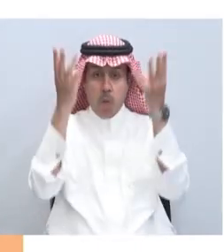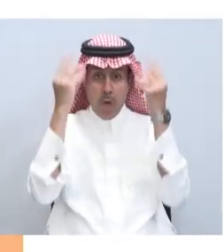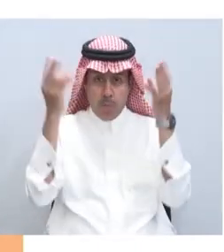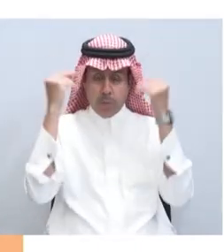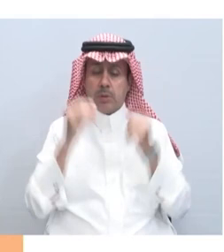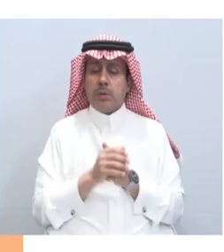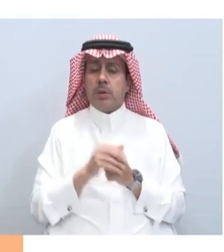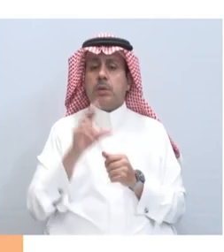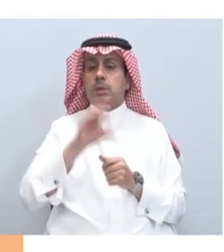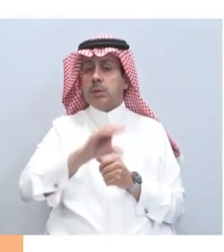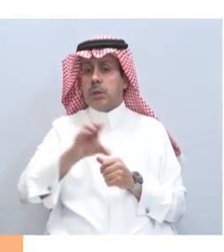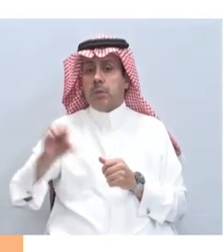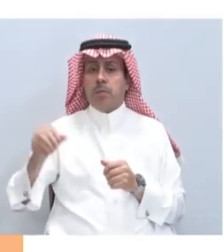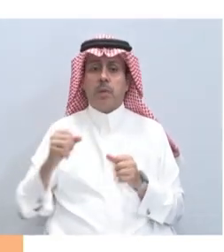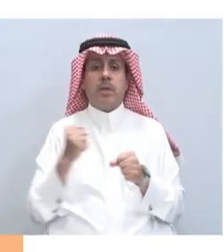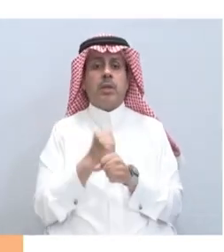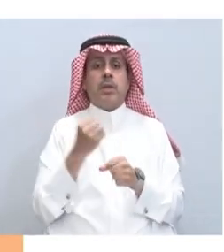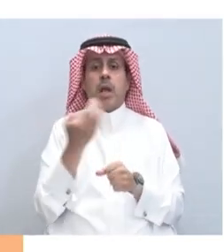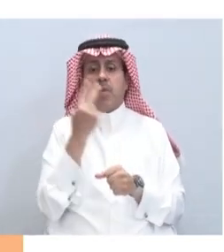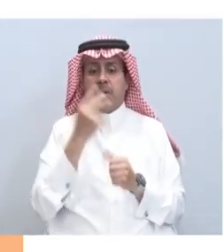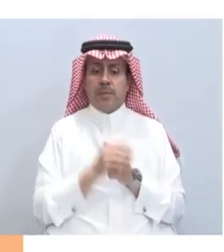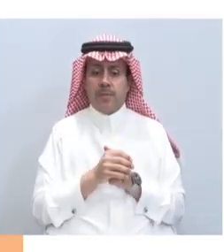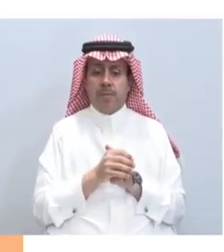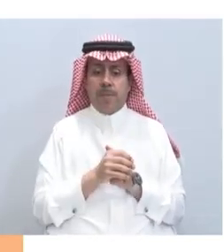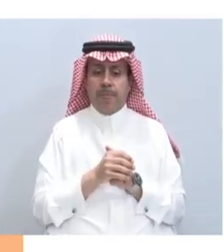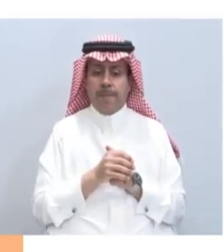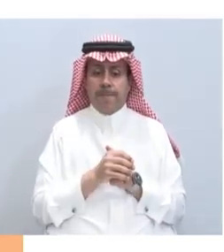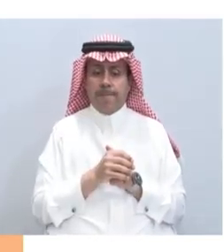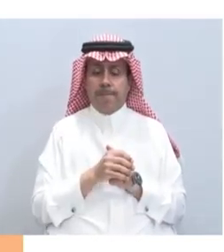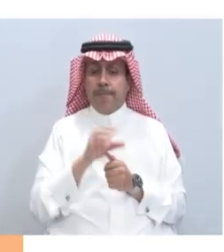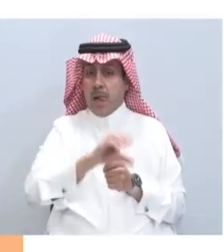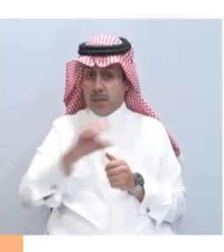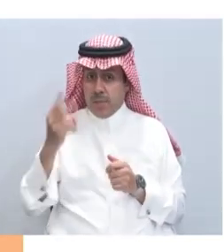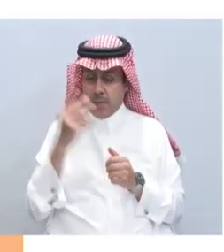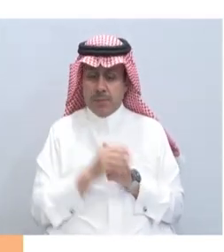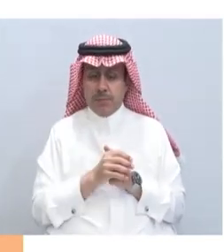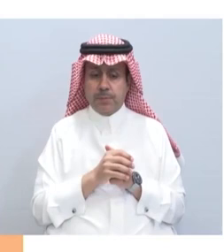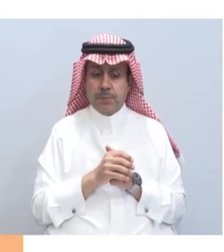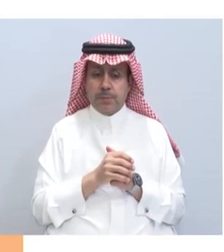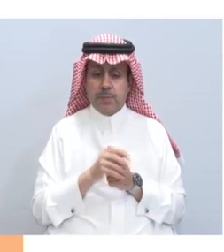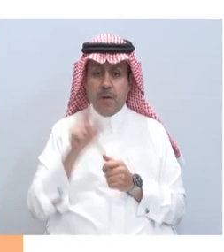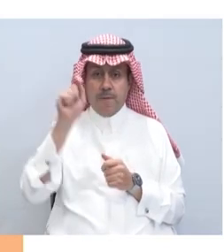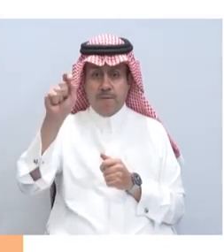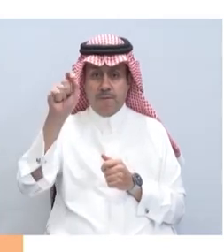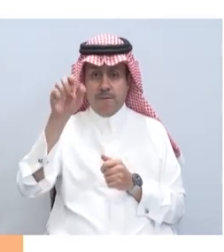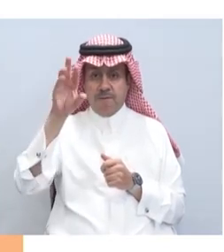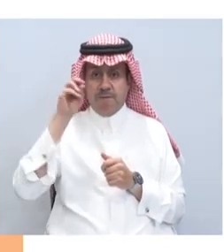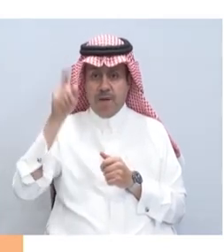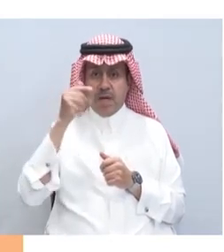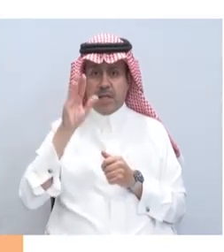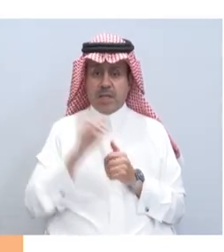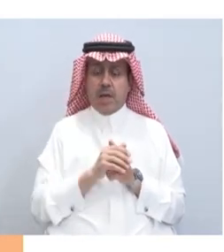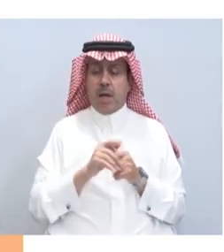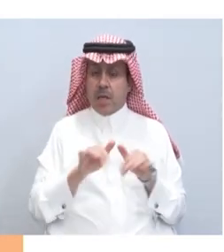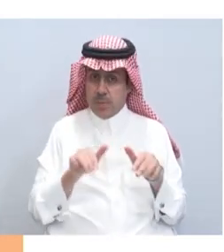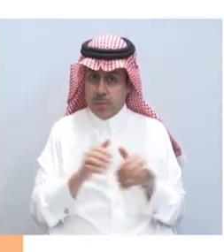عده تطبيقات تحدثت عن اثنين منها ذكرنا عده تطبيقات اظن لدينا الفارسه حيث يستخدم هذا الحاسب